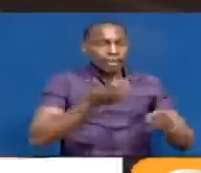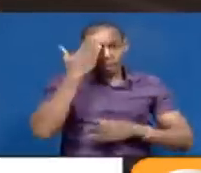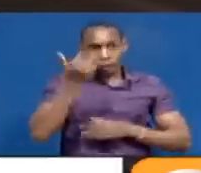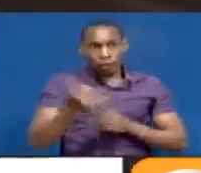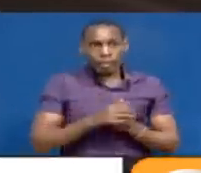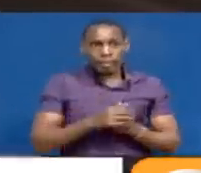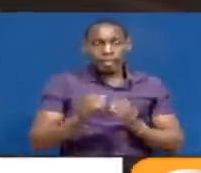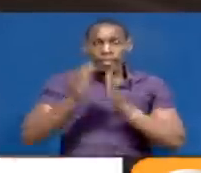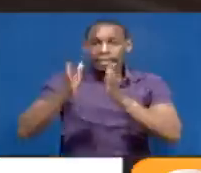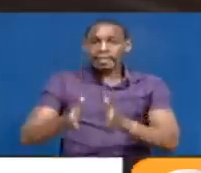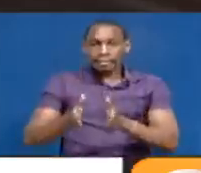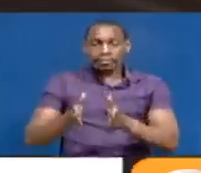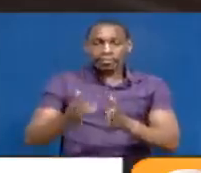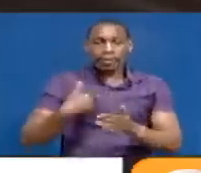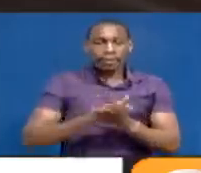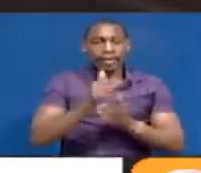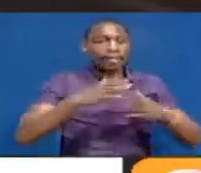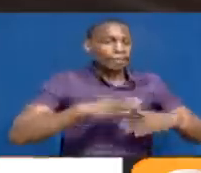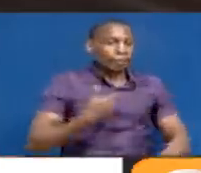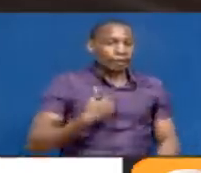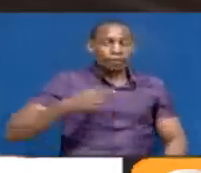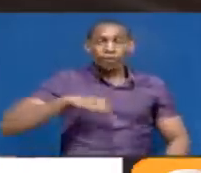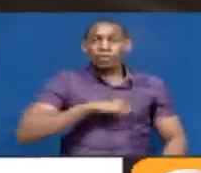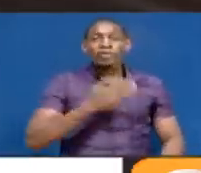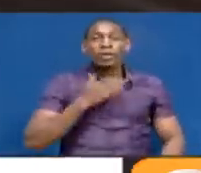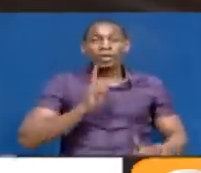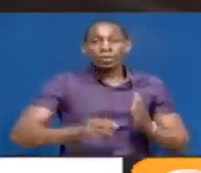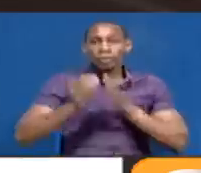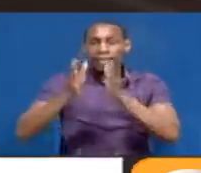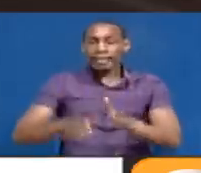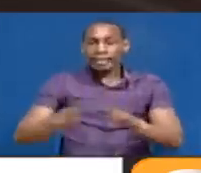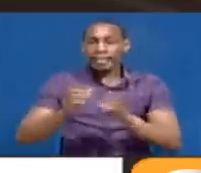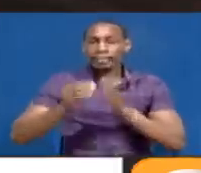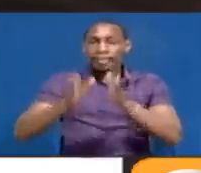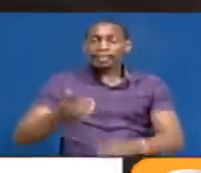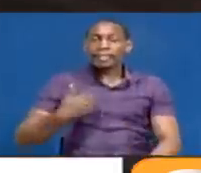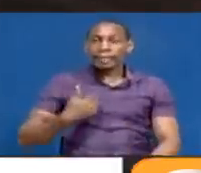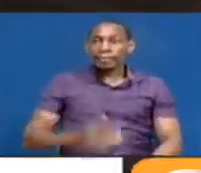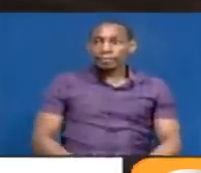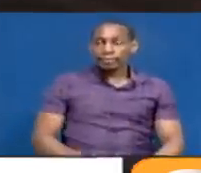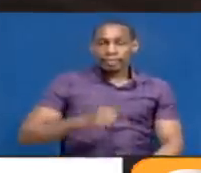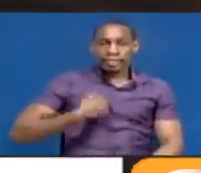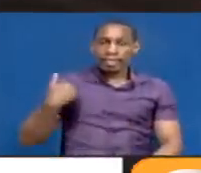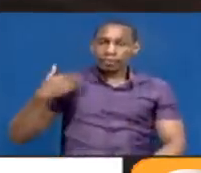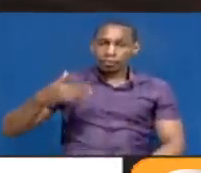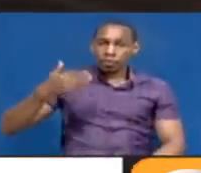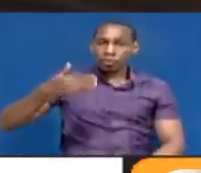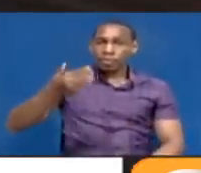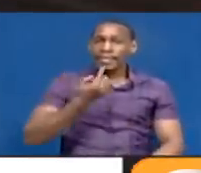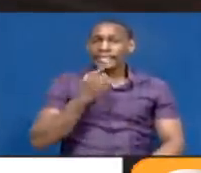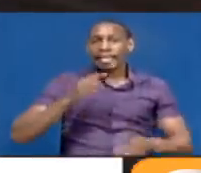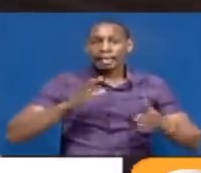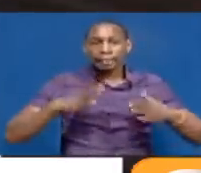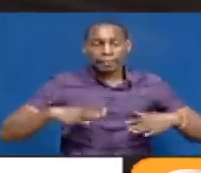kwa sababu kuna viongozi na vikaragosi. Sisi tunataka viongozi na viongozi tuko nao hapa. Mimi siku zote huambia